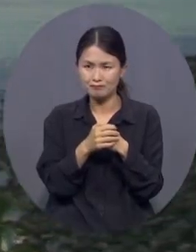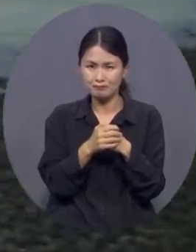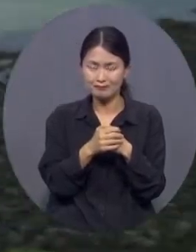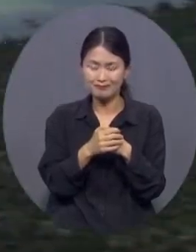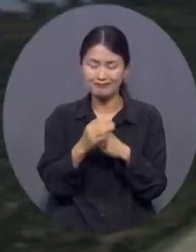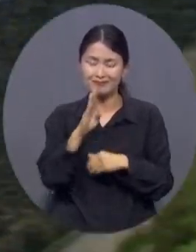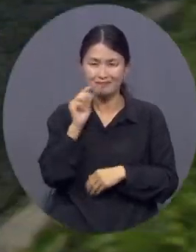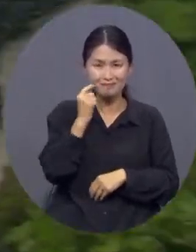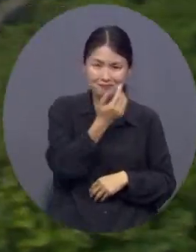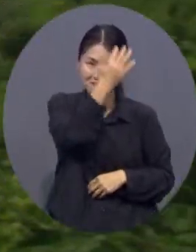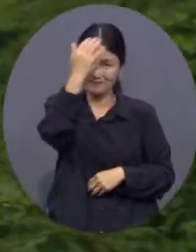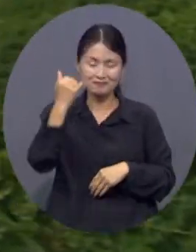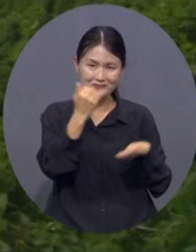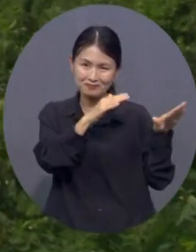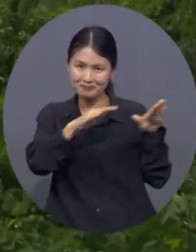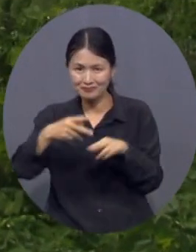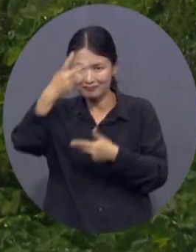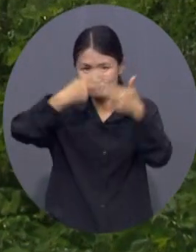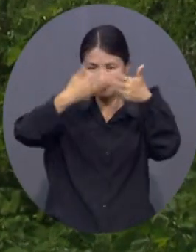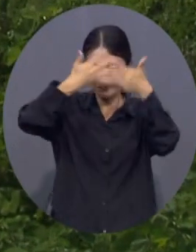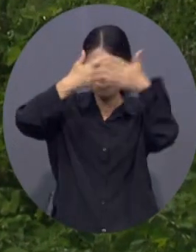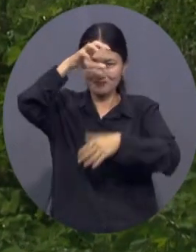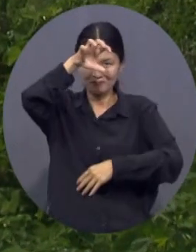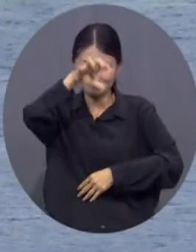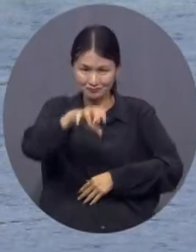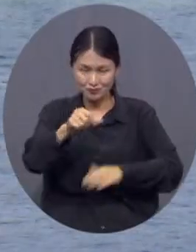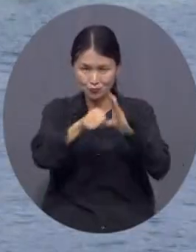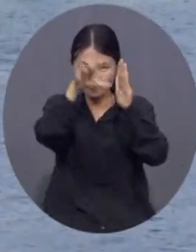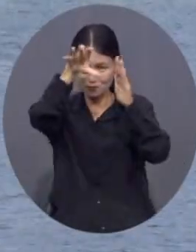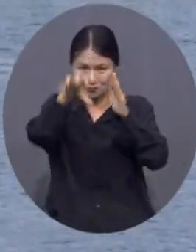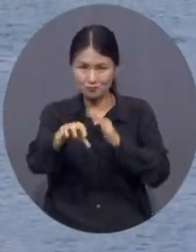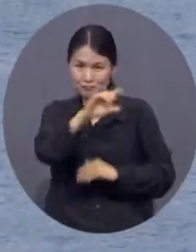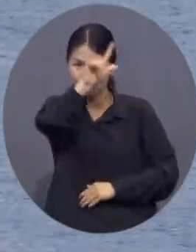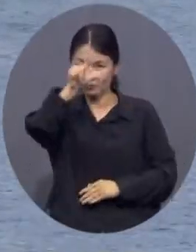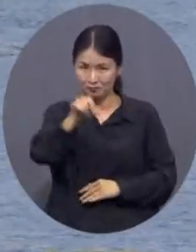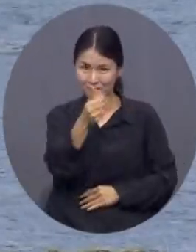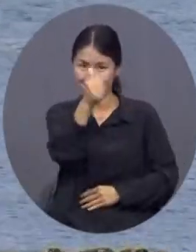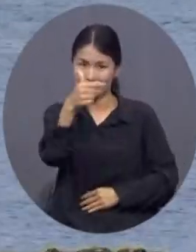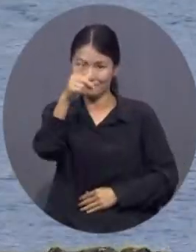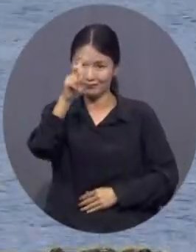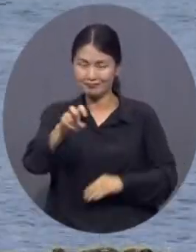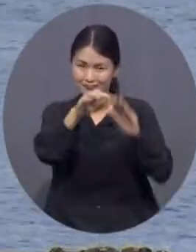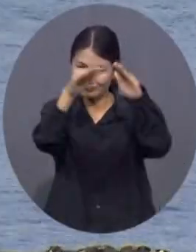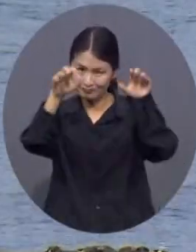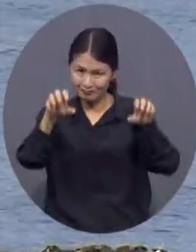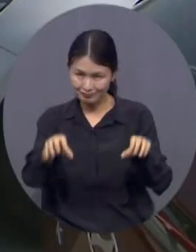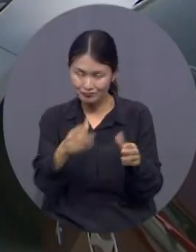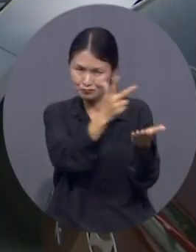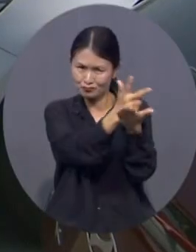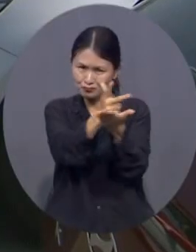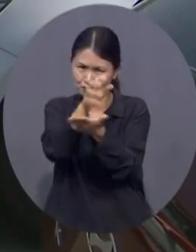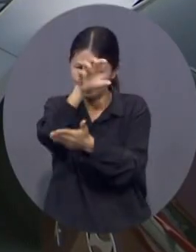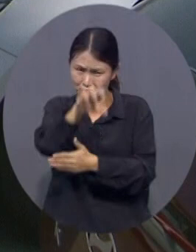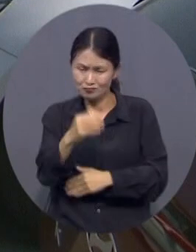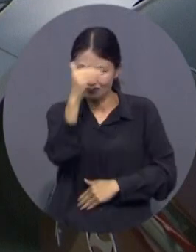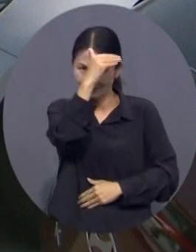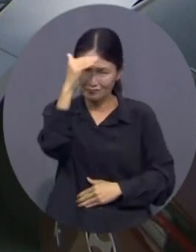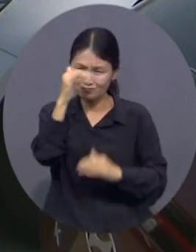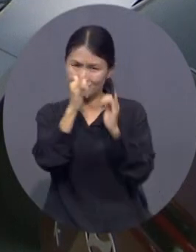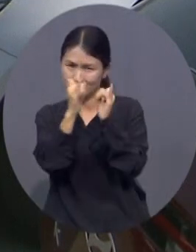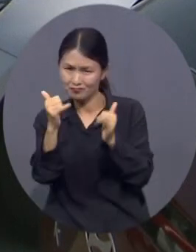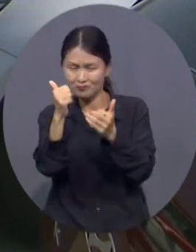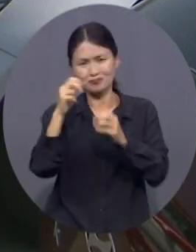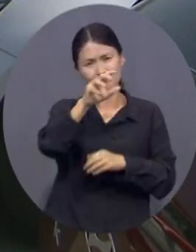에메랄드빛 바다와 드라마 촬영지로 유명세를 타고 있는 제주시 애월읍 한담마을. 주차장에는 관광객들이 타고